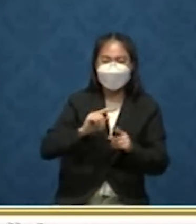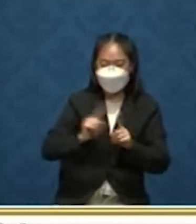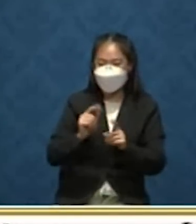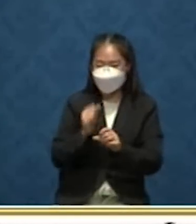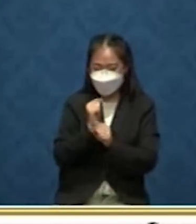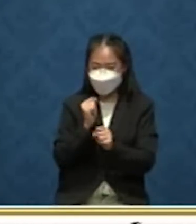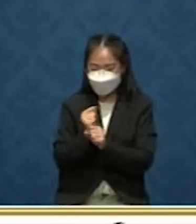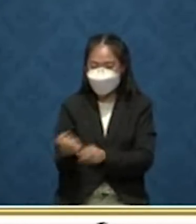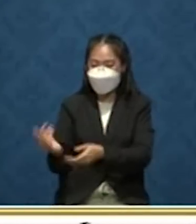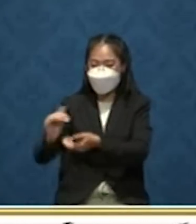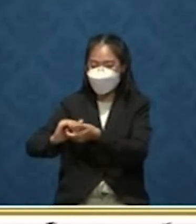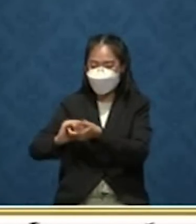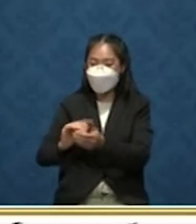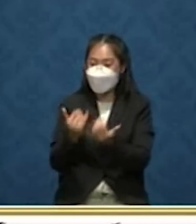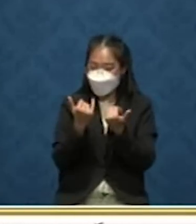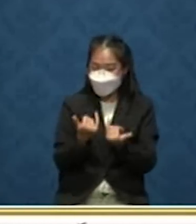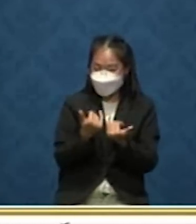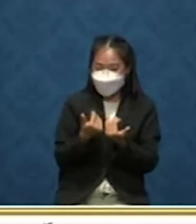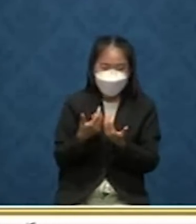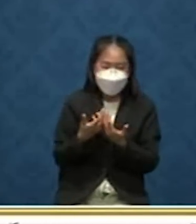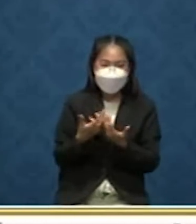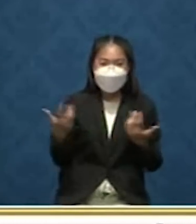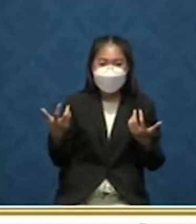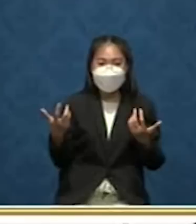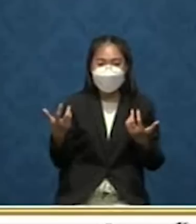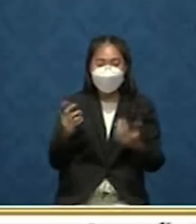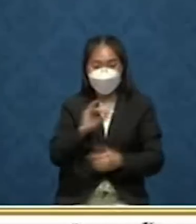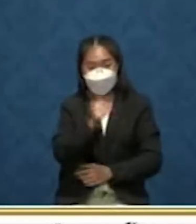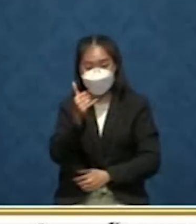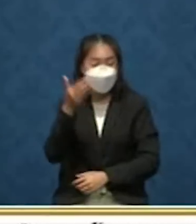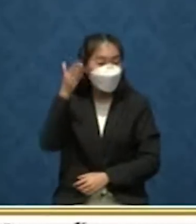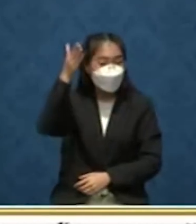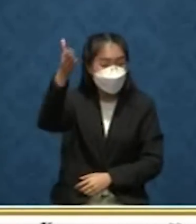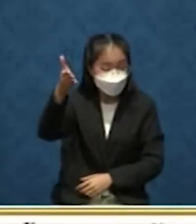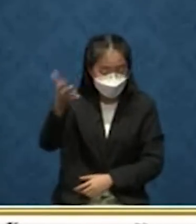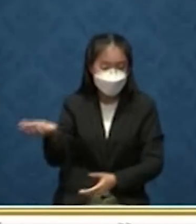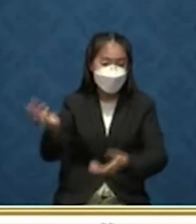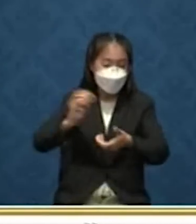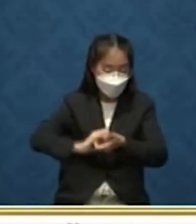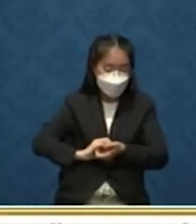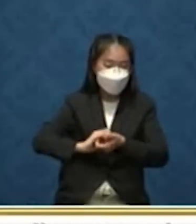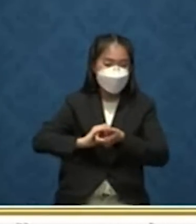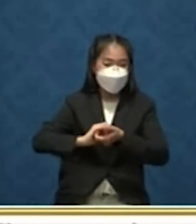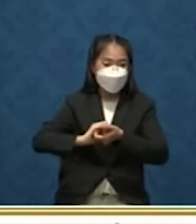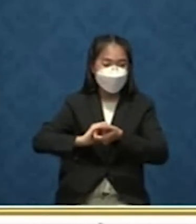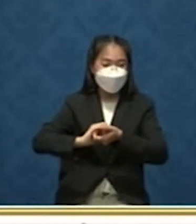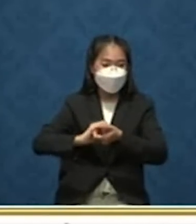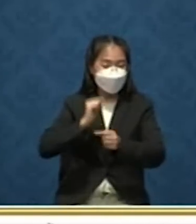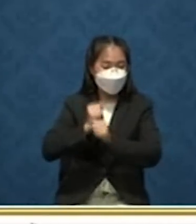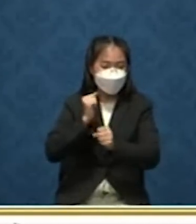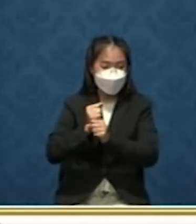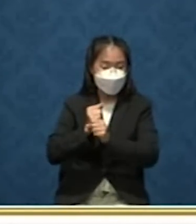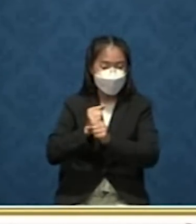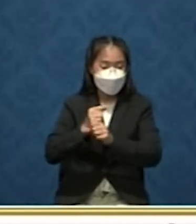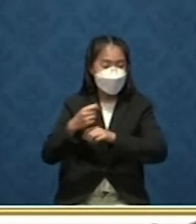วันนี้อาจะแยกกเดินครัทบน vara ครัแต่ใครจะรู้วันข้างหนา อาจจะรวมกนกวยและคำตอบอีด้านนึ